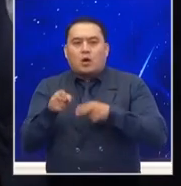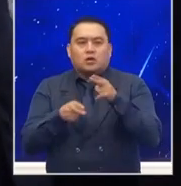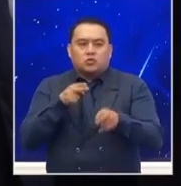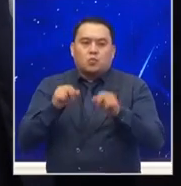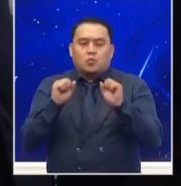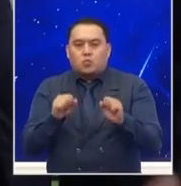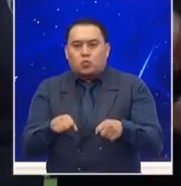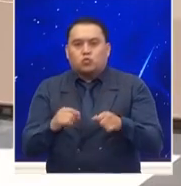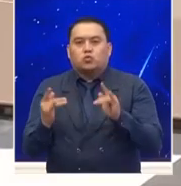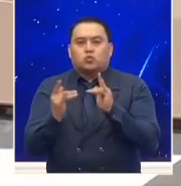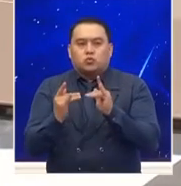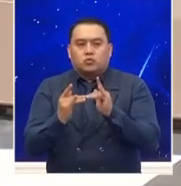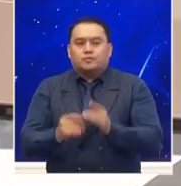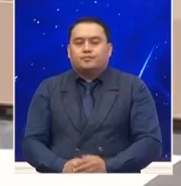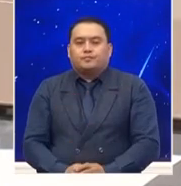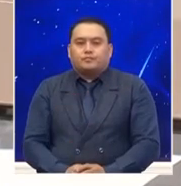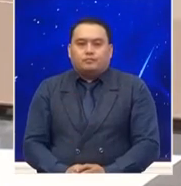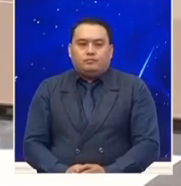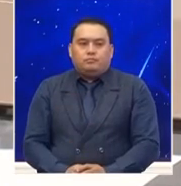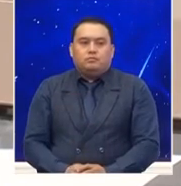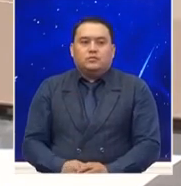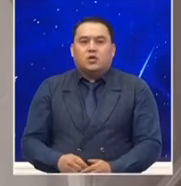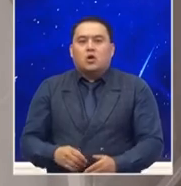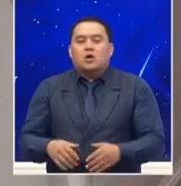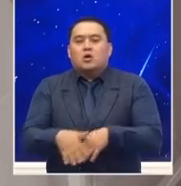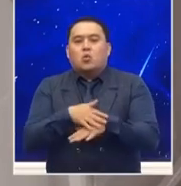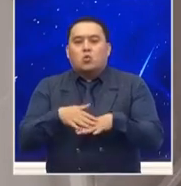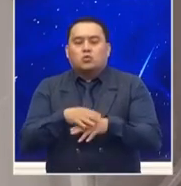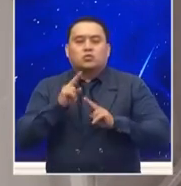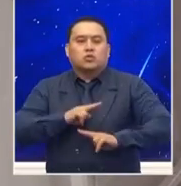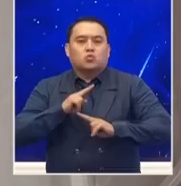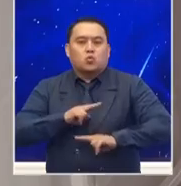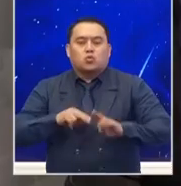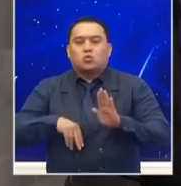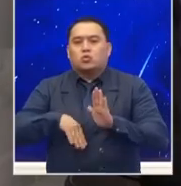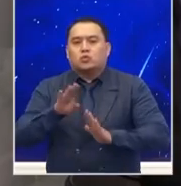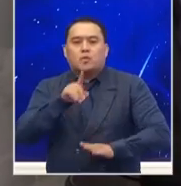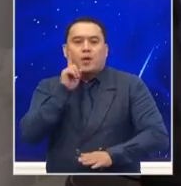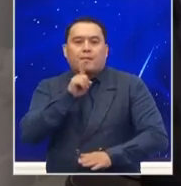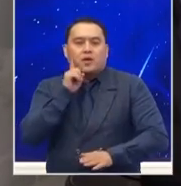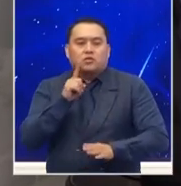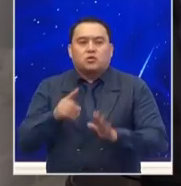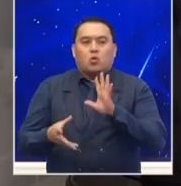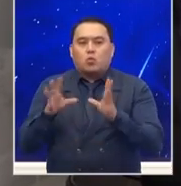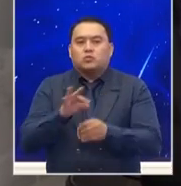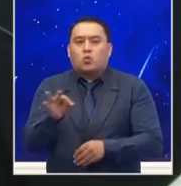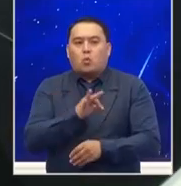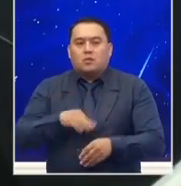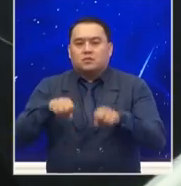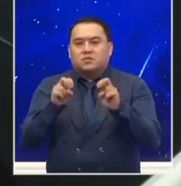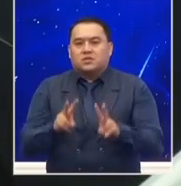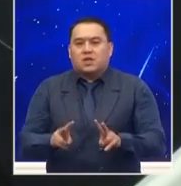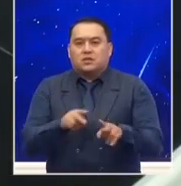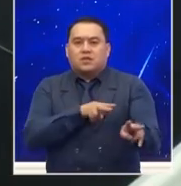новорожденных это вот кенгуру. Ұжымда жасара түскен, екі есеге өсіпті. 119 маман. Жалпы облыста кадр мәселесі